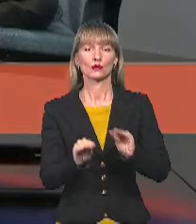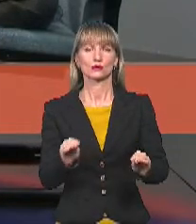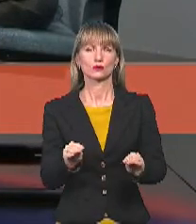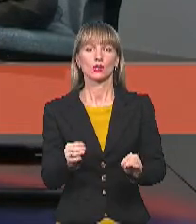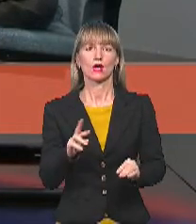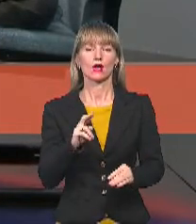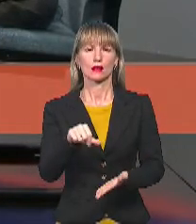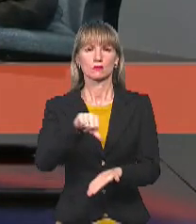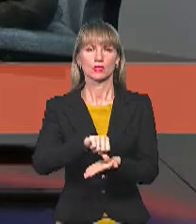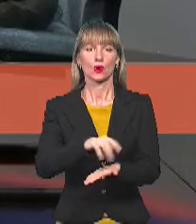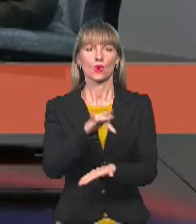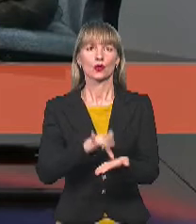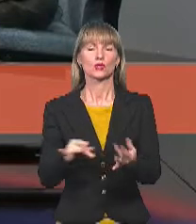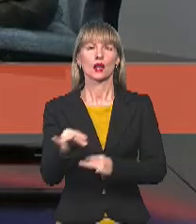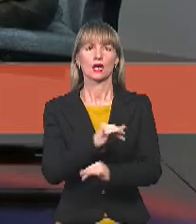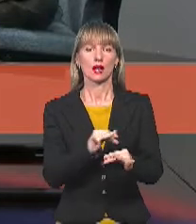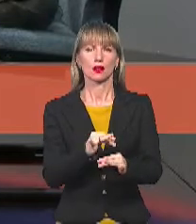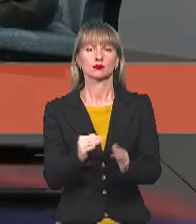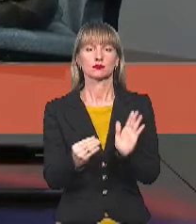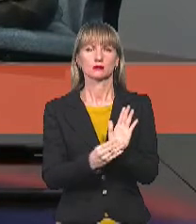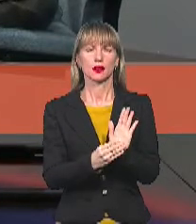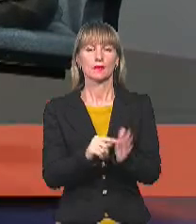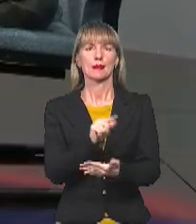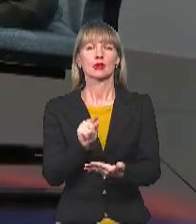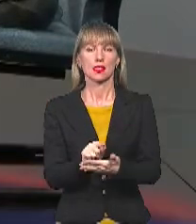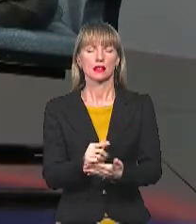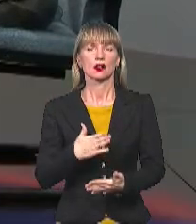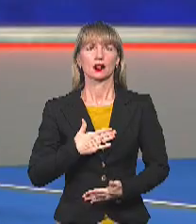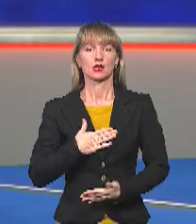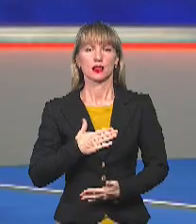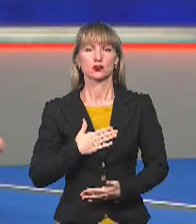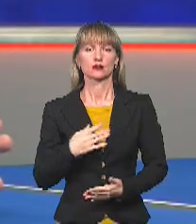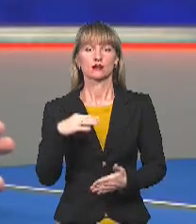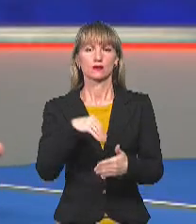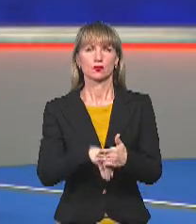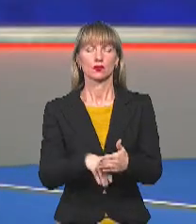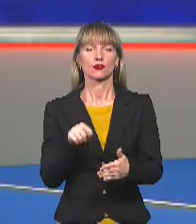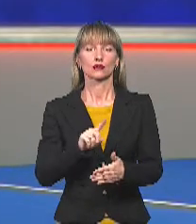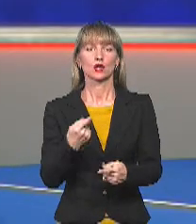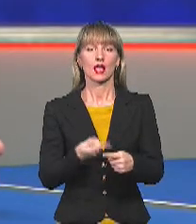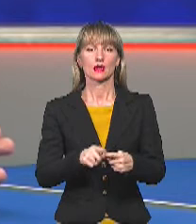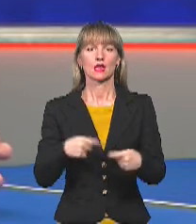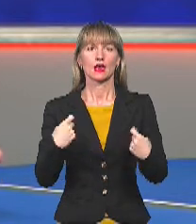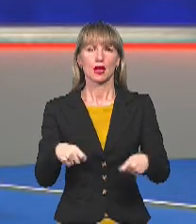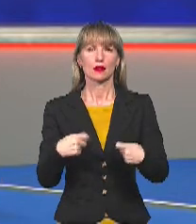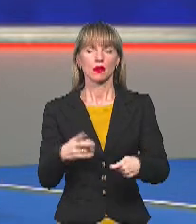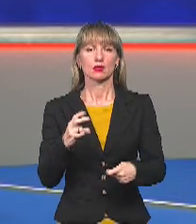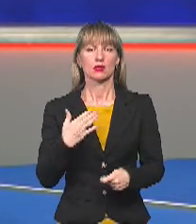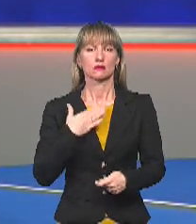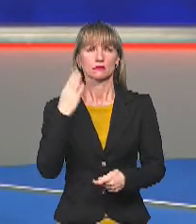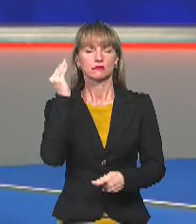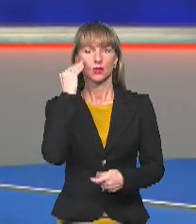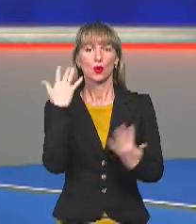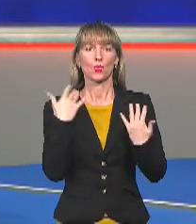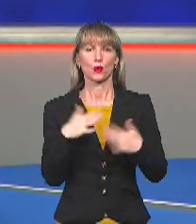як представника міської ради зазначеного питання. Вона полягає в тому, що даний ярмарок, на нашу думку, віджив